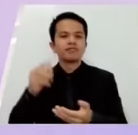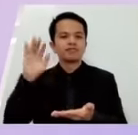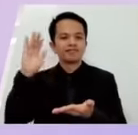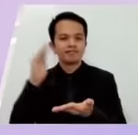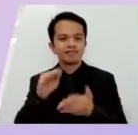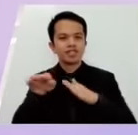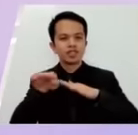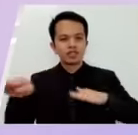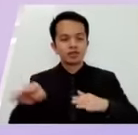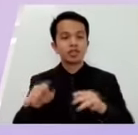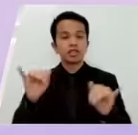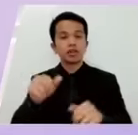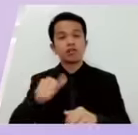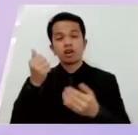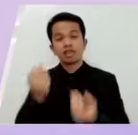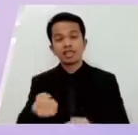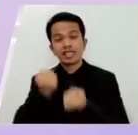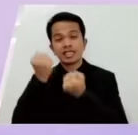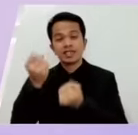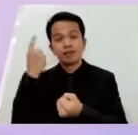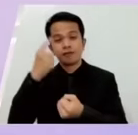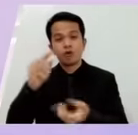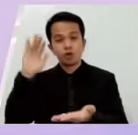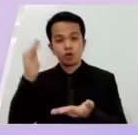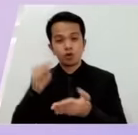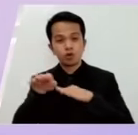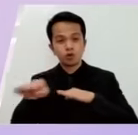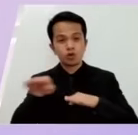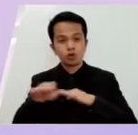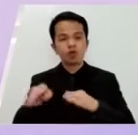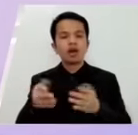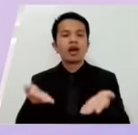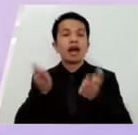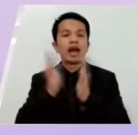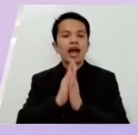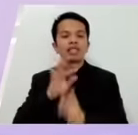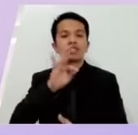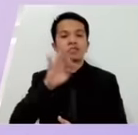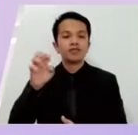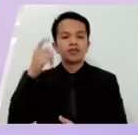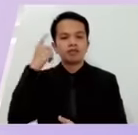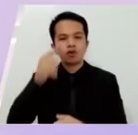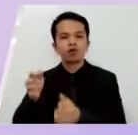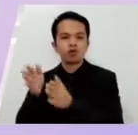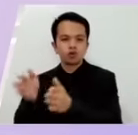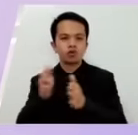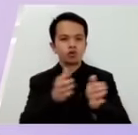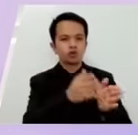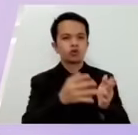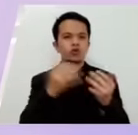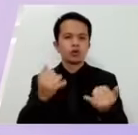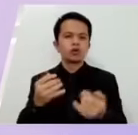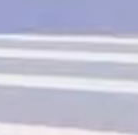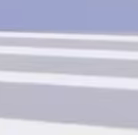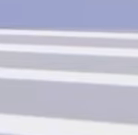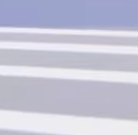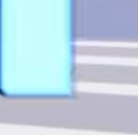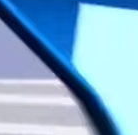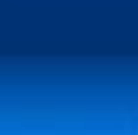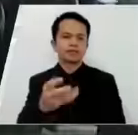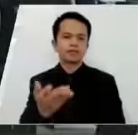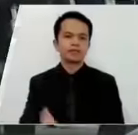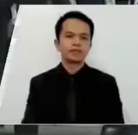isa pang mungkahi para solusyonan ng traffic ang paniningil ng congestion fee sa mga piling daan. Saksi, si Joseph Moro.